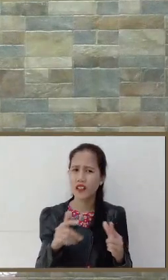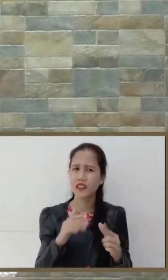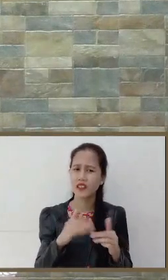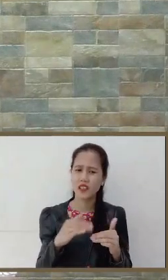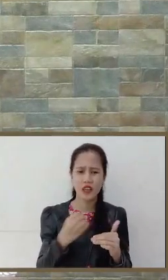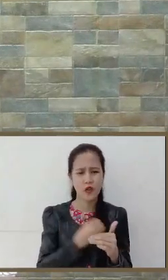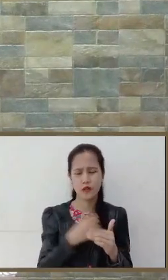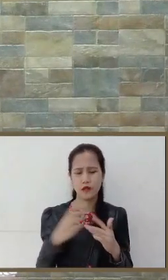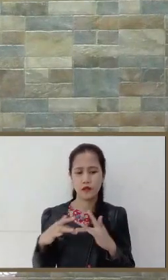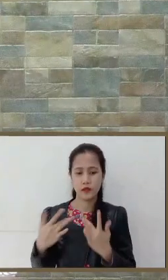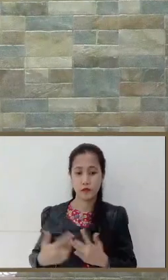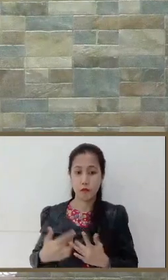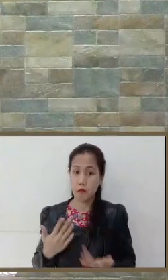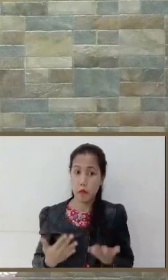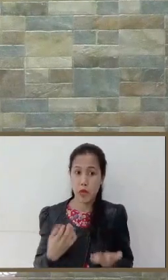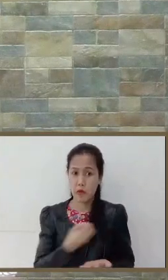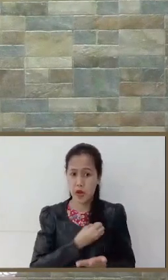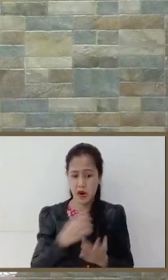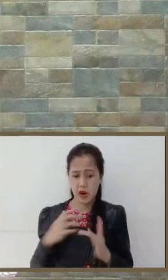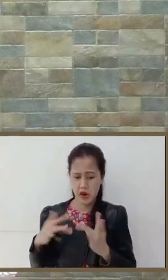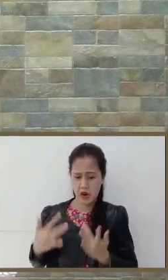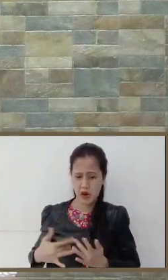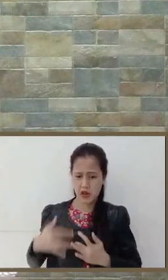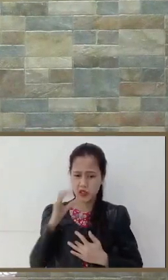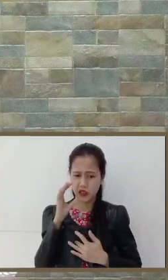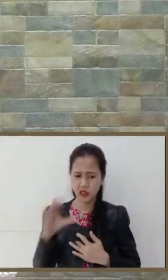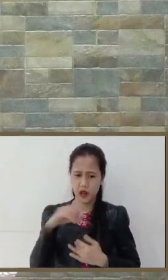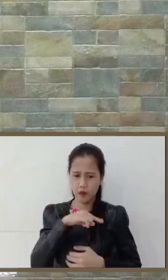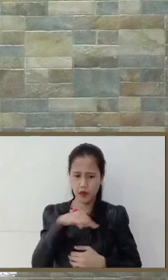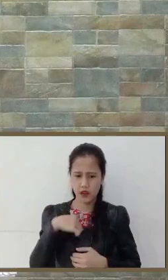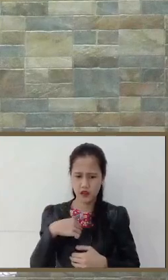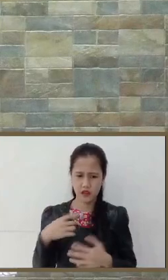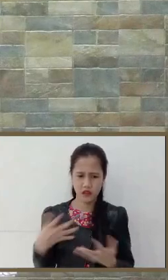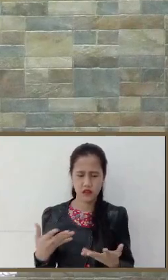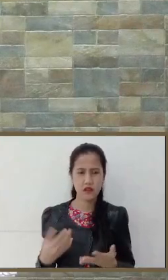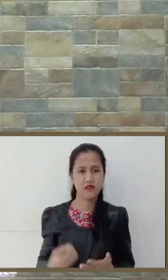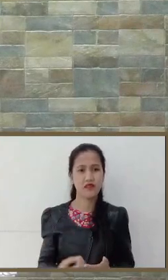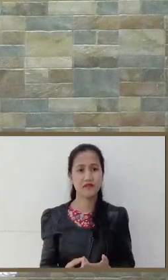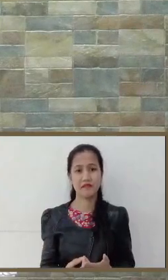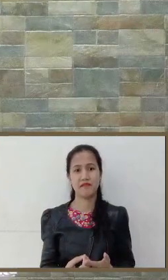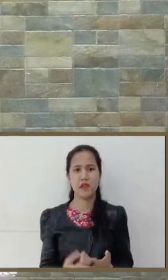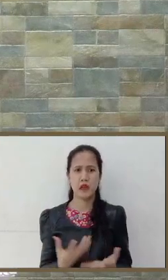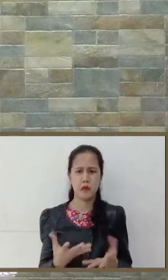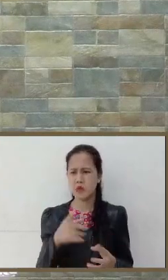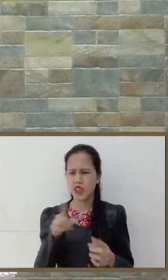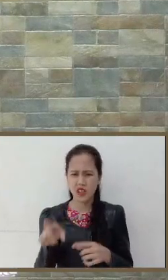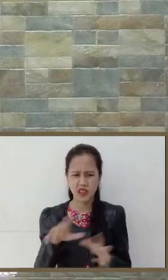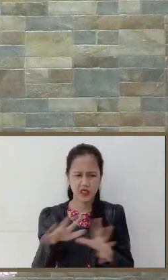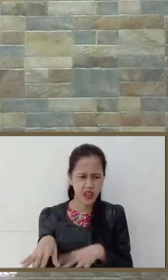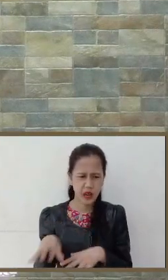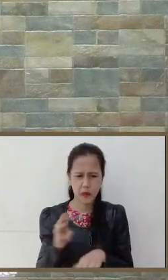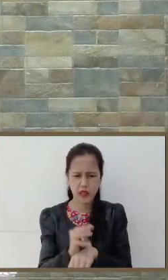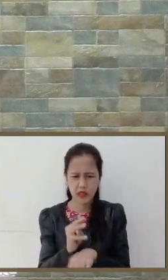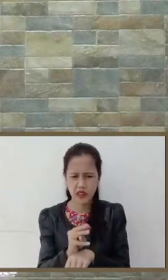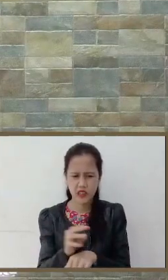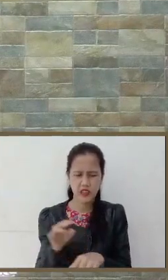puso, yan ka kasi, umalis ka na dyan sa gawain, yan kasi, pasaway ka kasi, umalis ka na dyan sa gawain, hindi ka karapat dapat yan. Mga kapatid, sa panahon